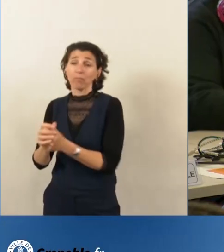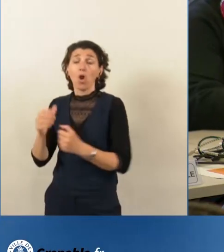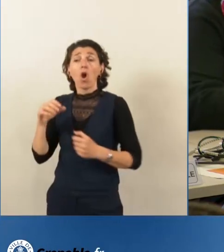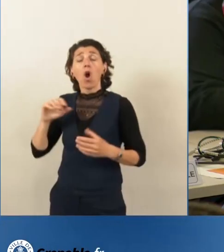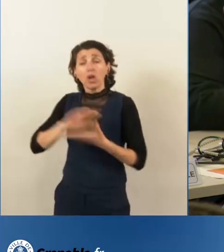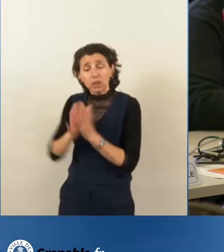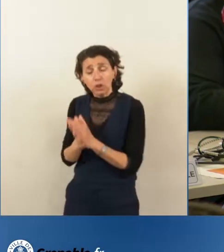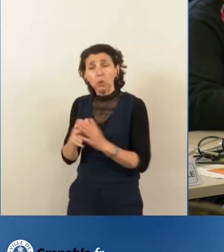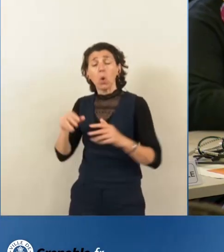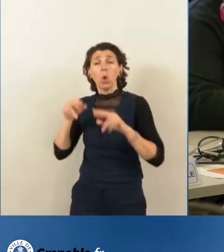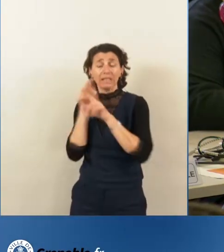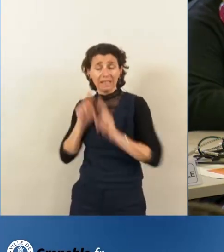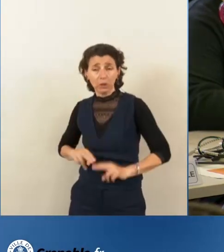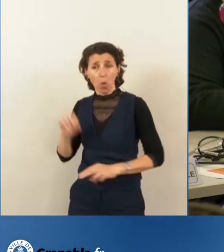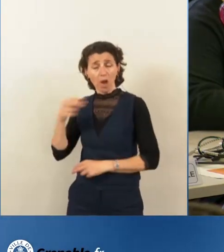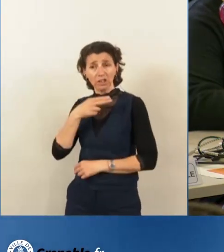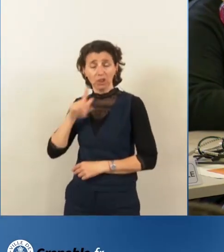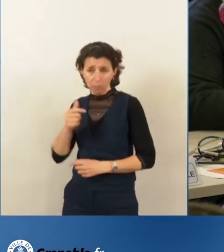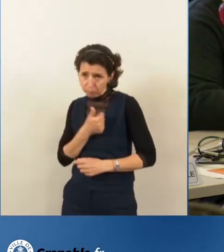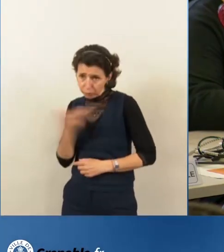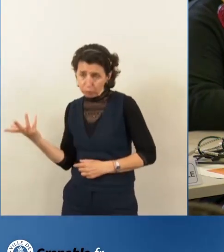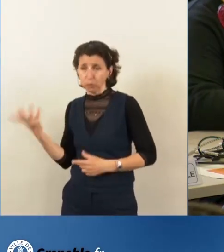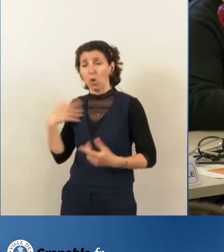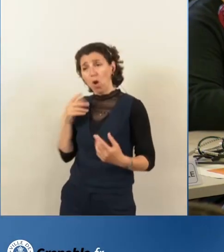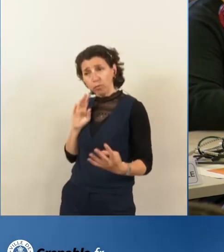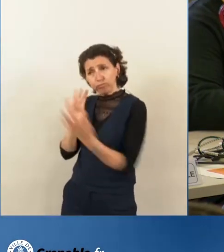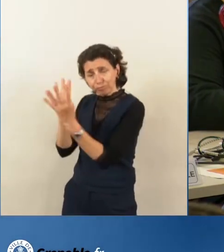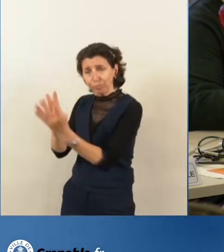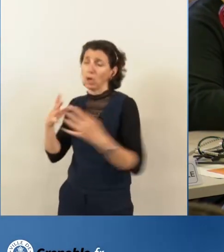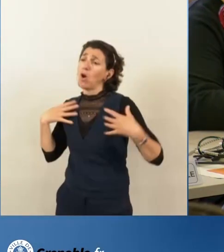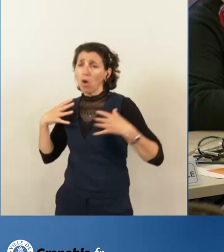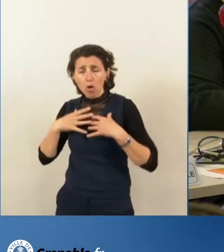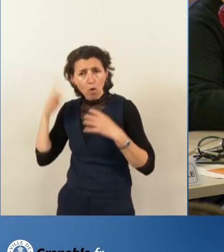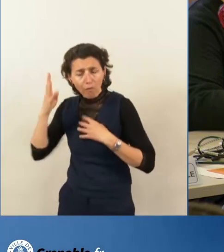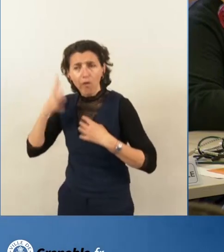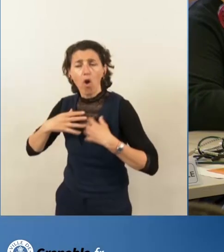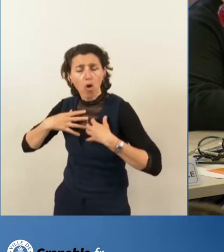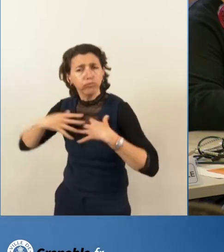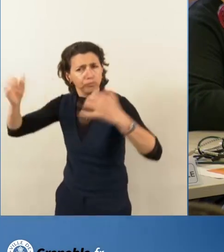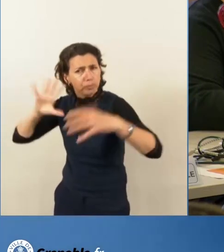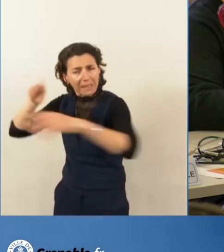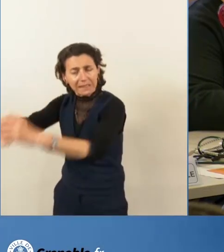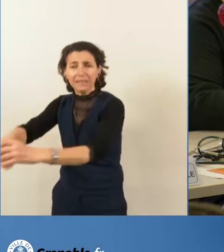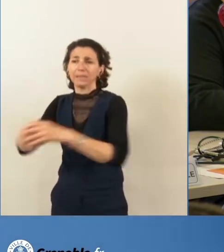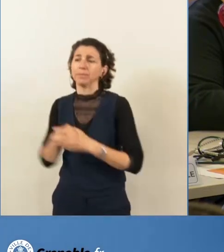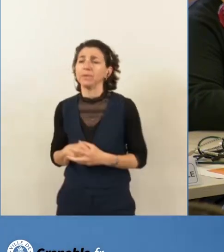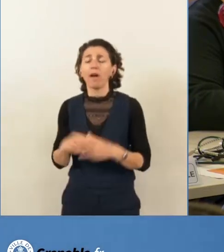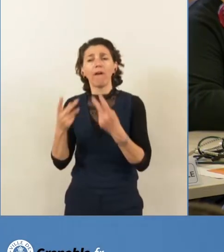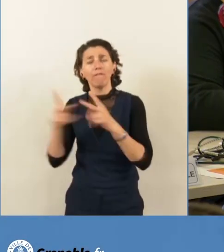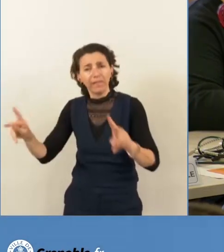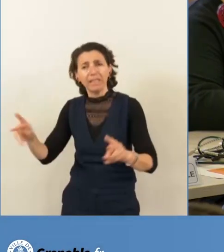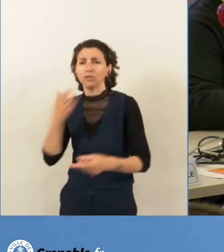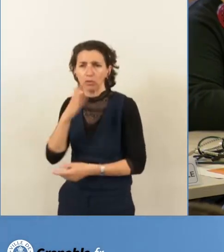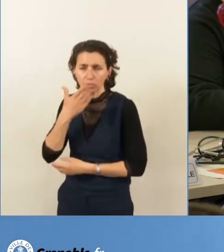a même donné une conférence à l'Université hébraïque de Jérusalem il a reçu à Grenoble plusieurs reprises à plusieurs reprises de l'ambassadrice